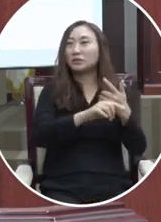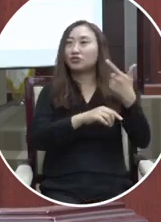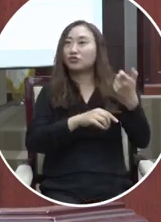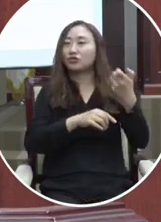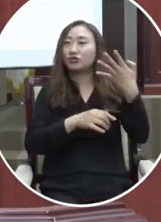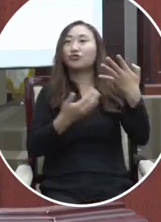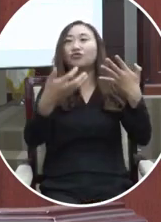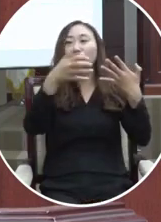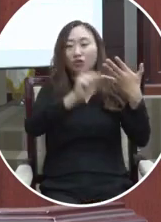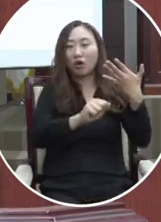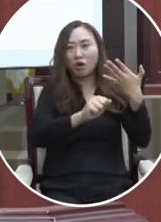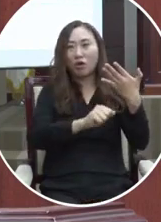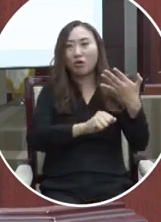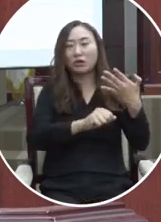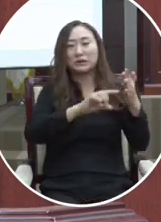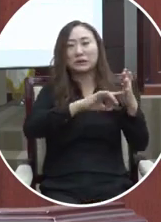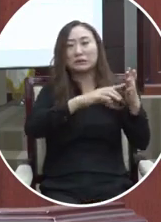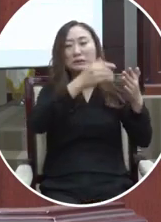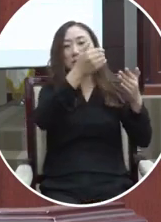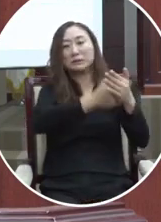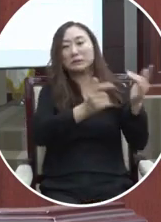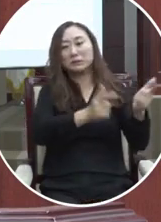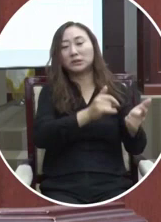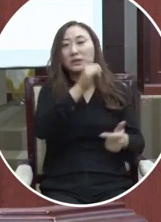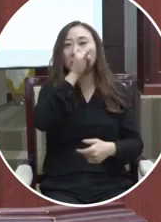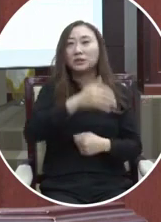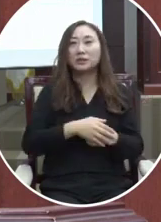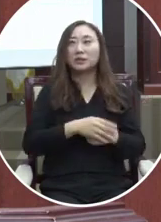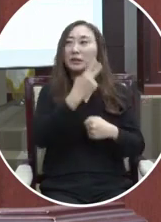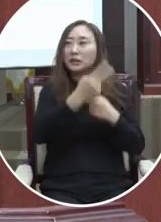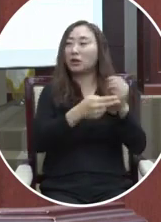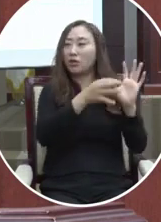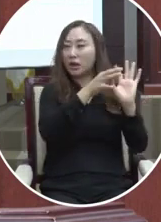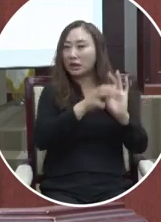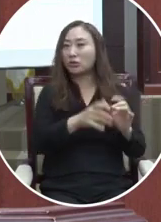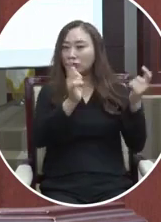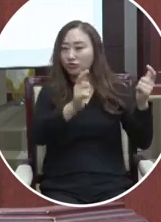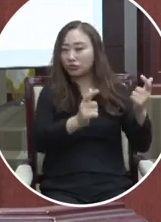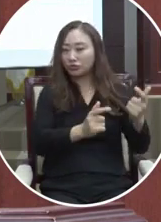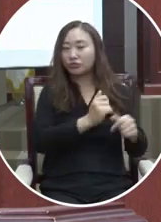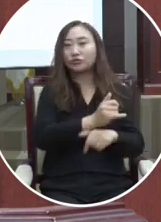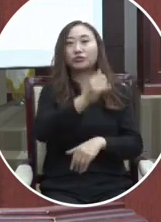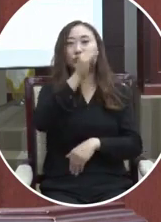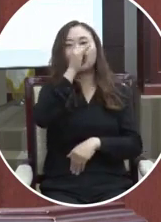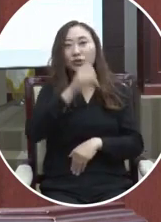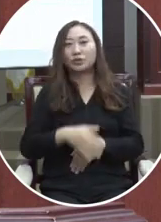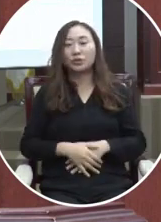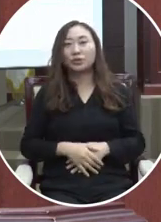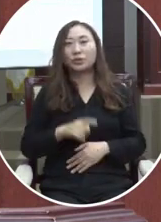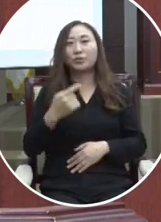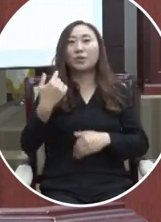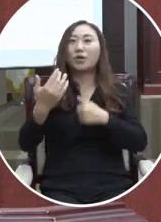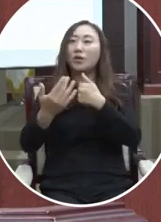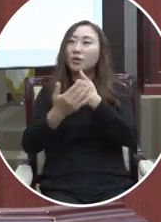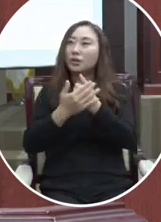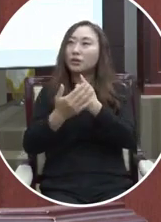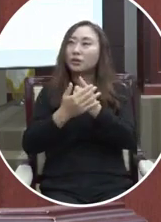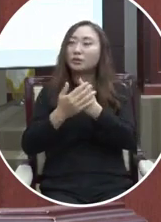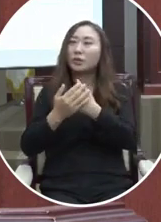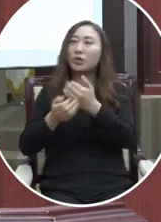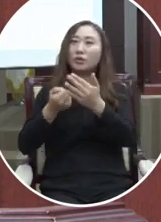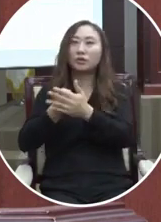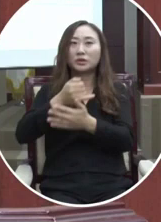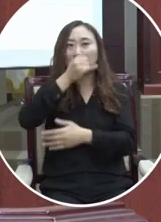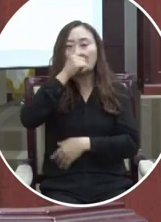69억 삭감된 것을 볼 수 있습니다 2년 연속 삭감되었고 조정 교부금은 교 고작 11억